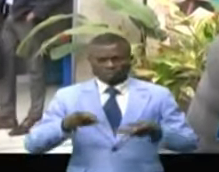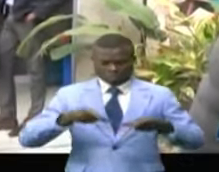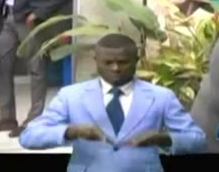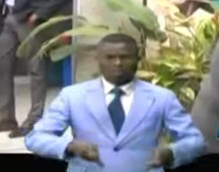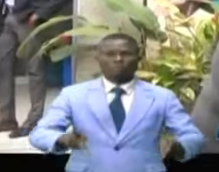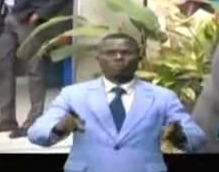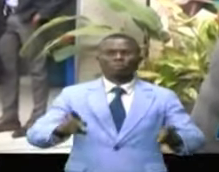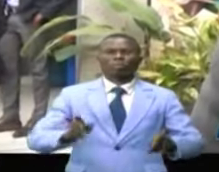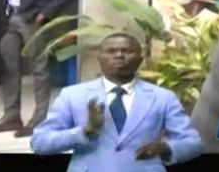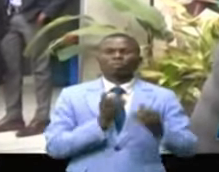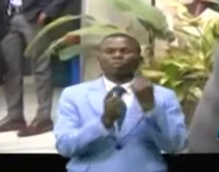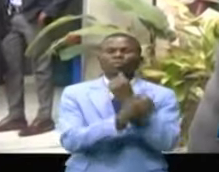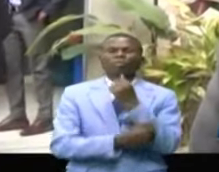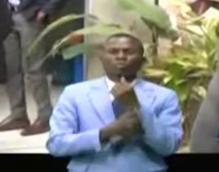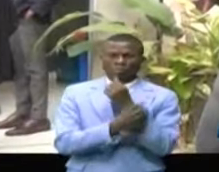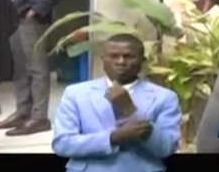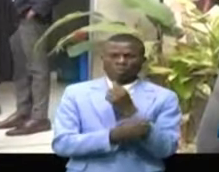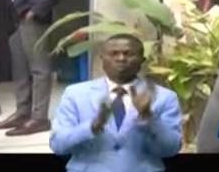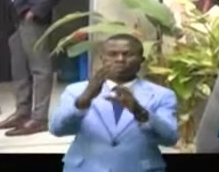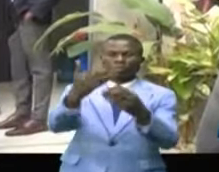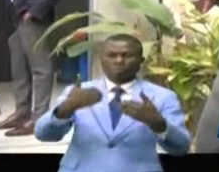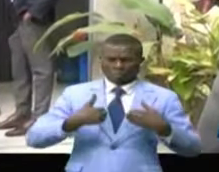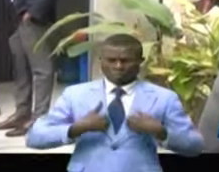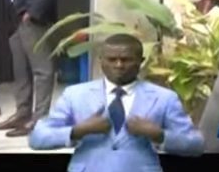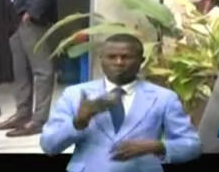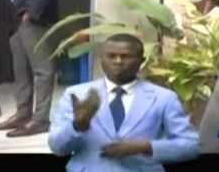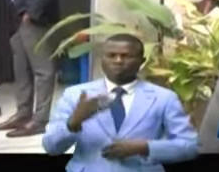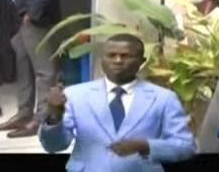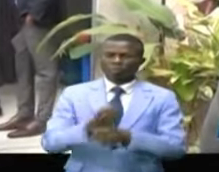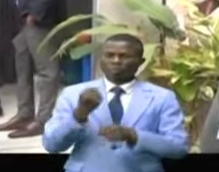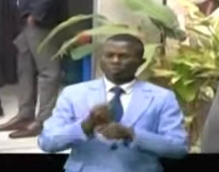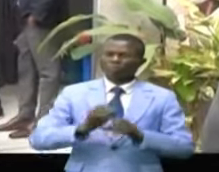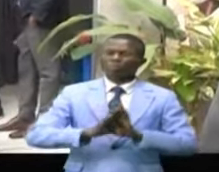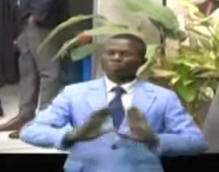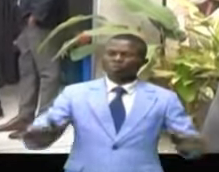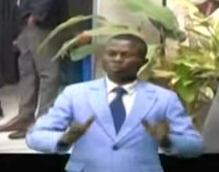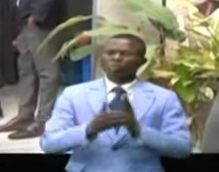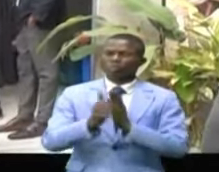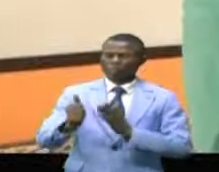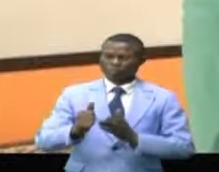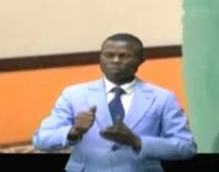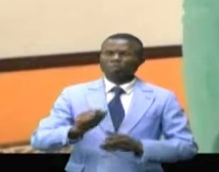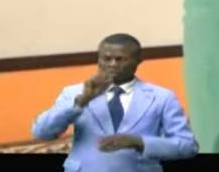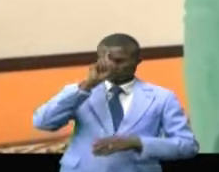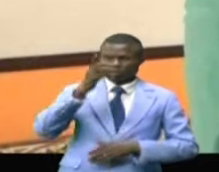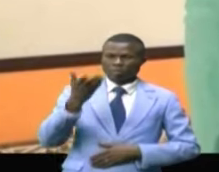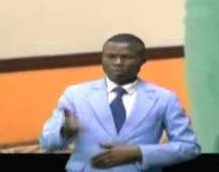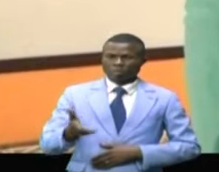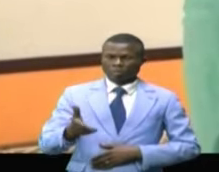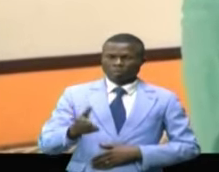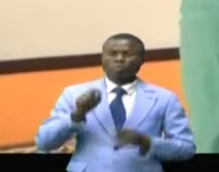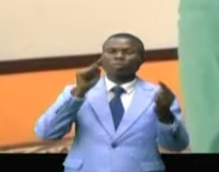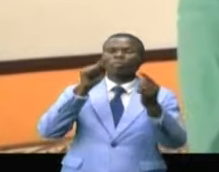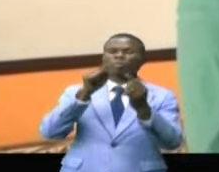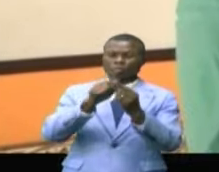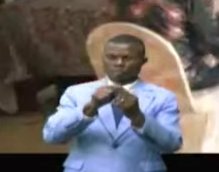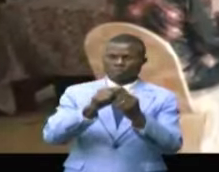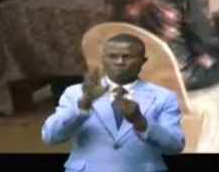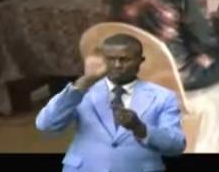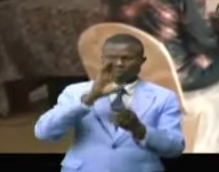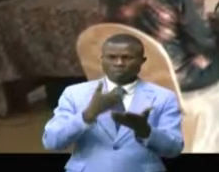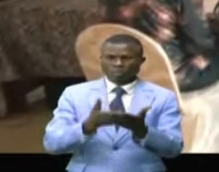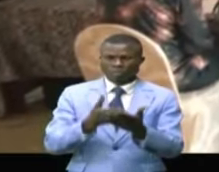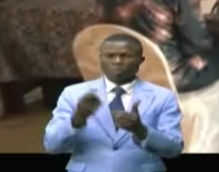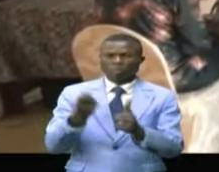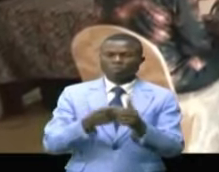à notre pays d'être doté d'une main-d'œuvre qualifiée, compétente et compétitive. Parmi les objectifs à atteindre, il